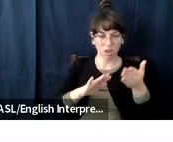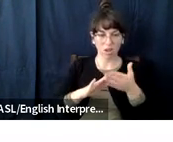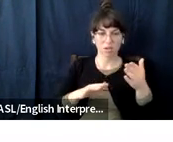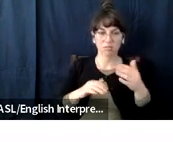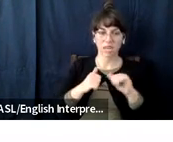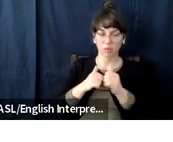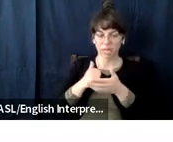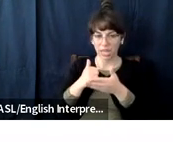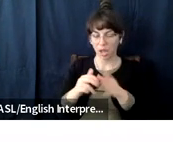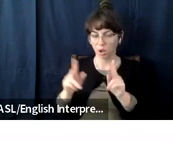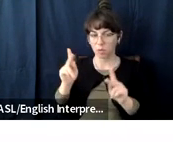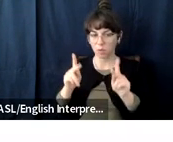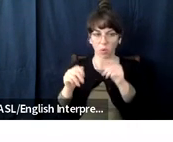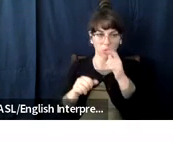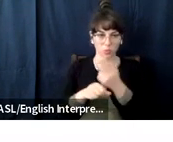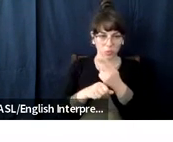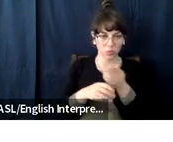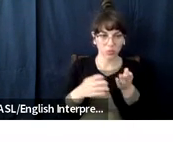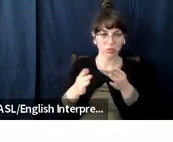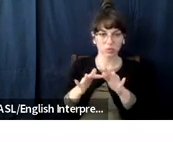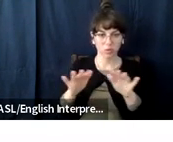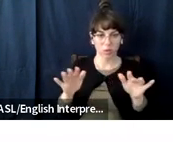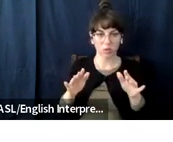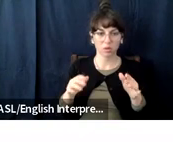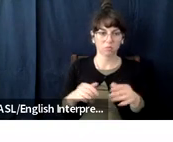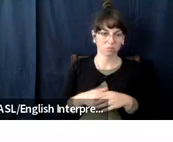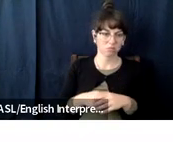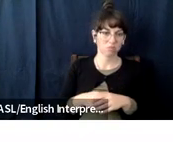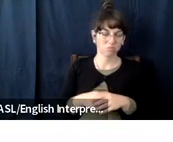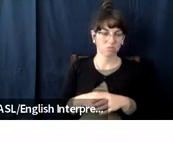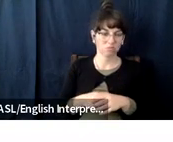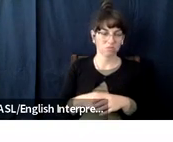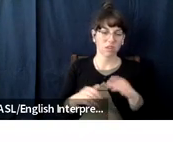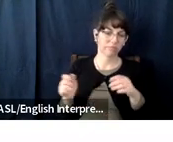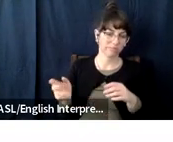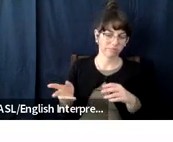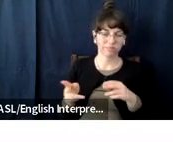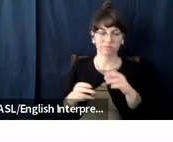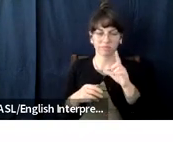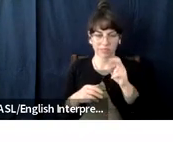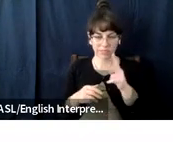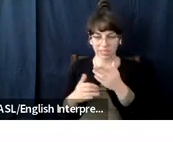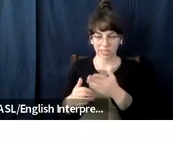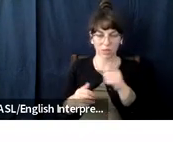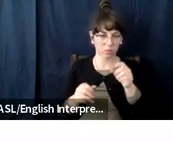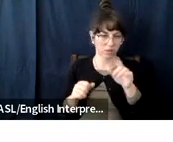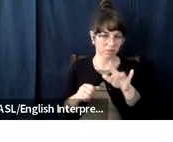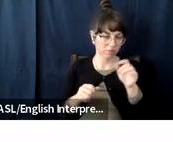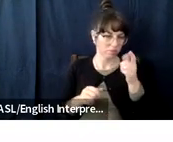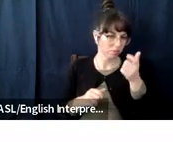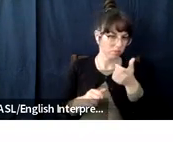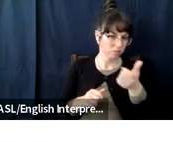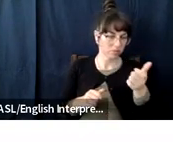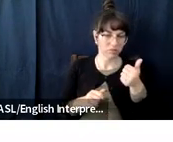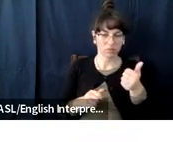chat as well, so you don't have to wait for the slide deck to arrive. Now we can go to the next slide, which essentially